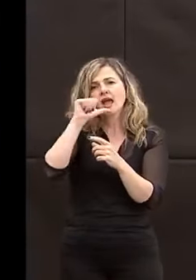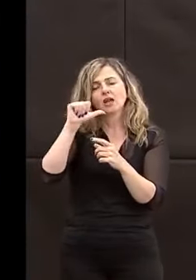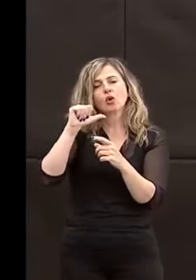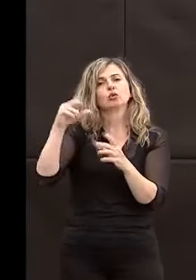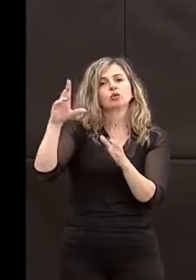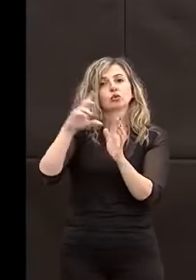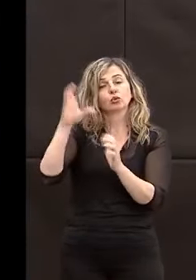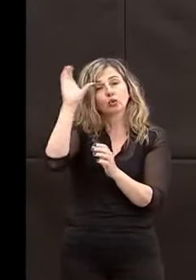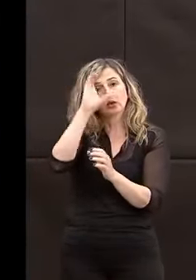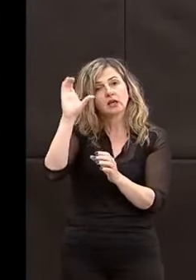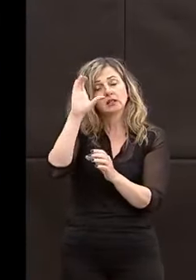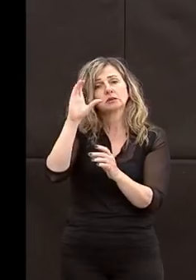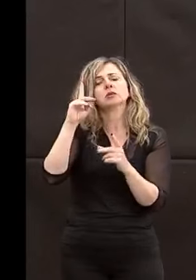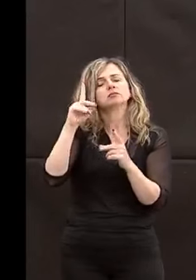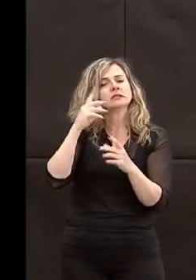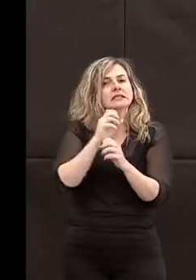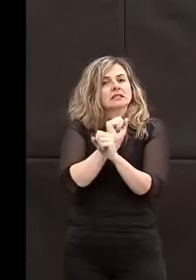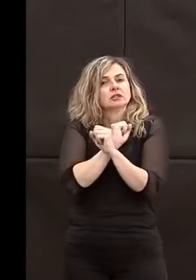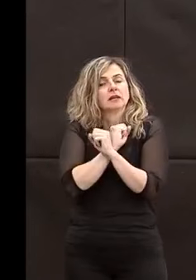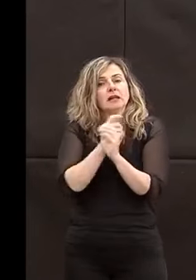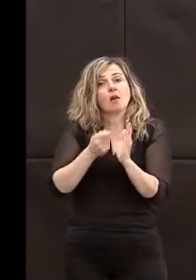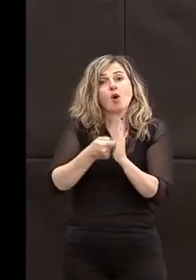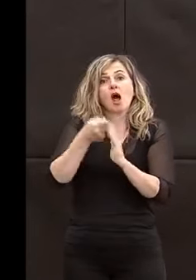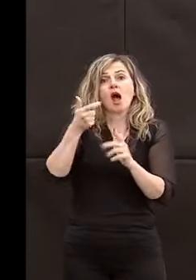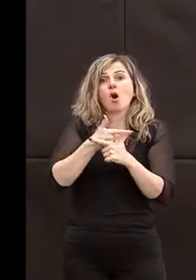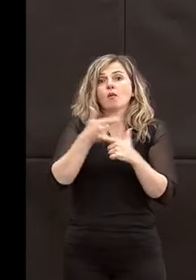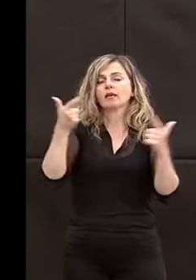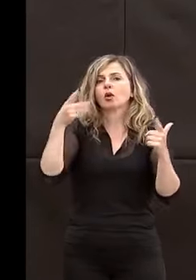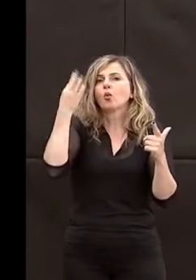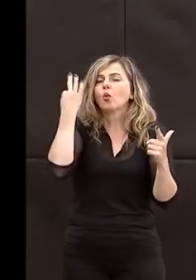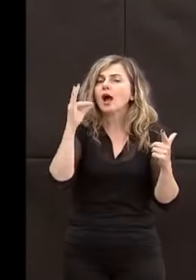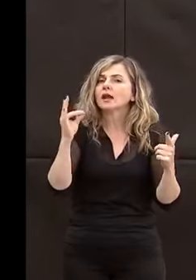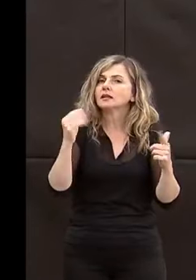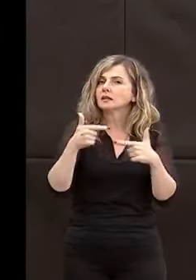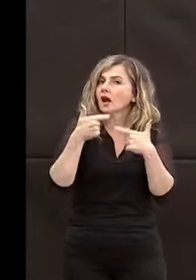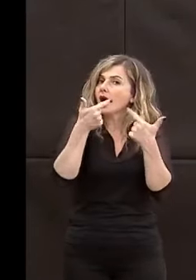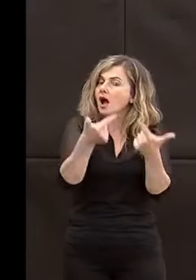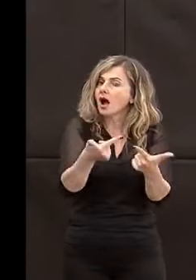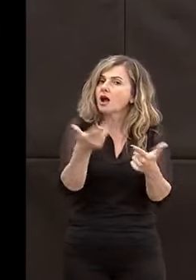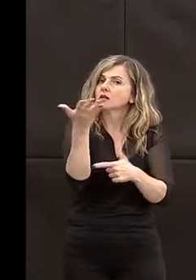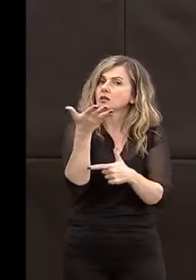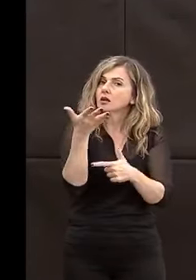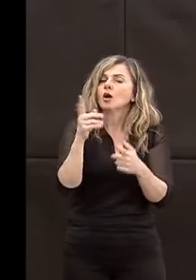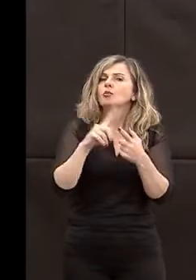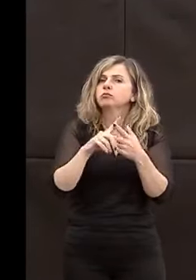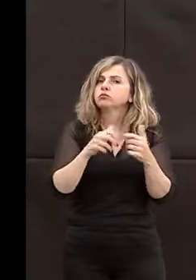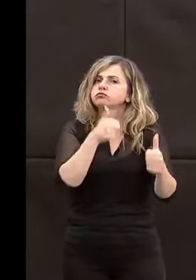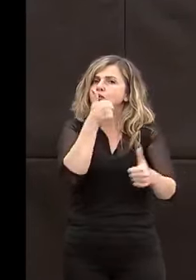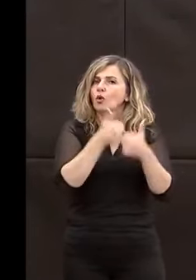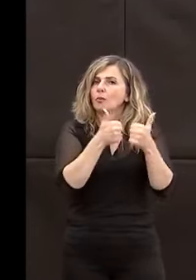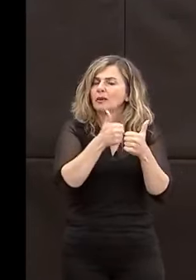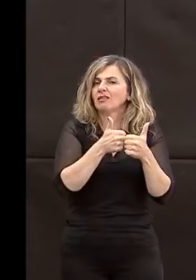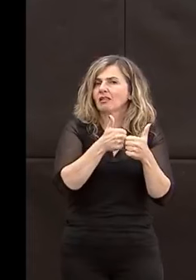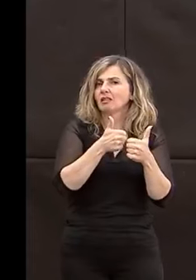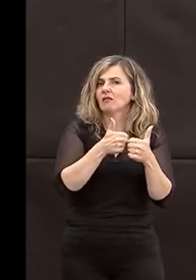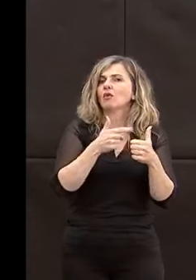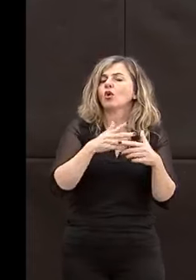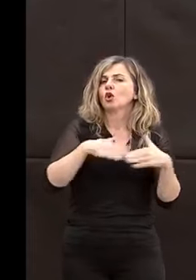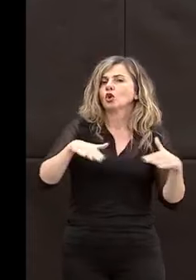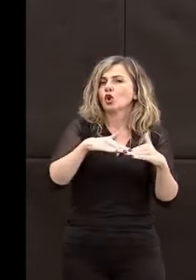speriamo anche di aumentare non solo la qualità dei servizi offerti ma anche la competitività delle nostre aziende